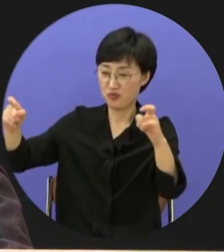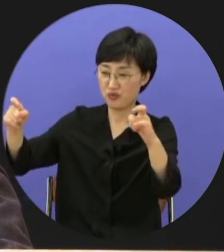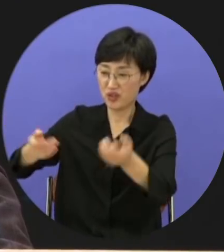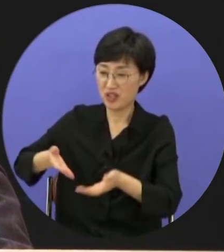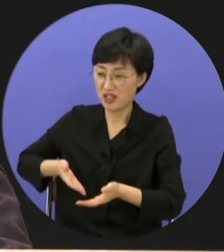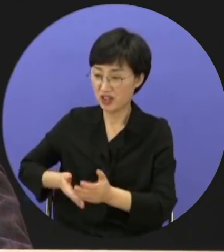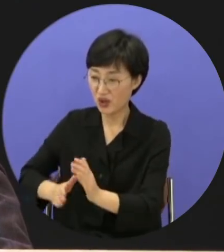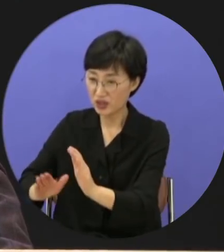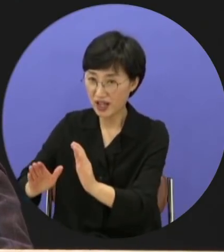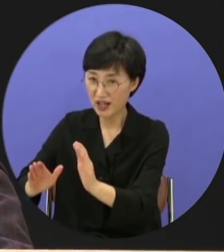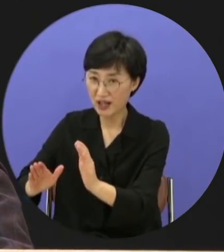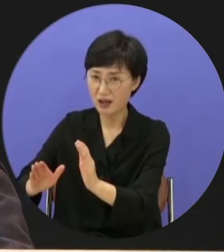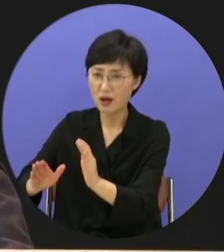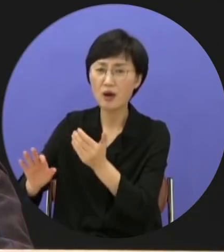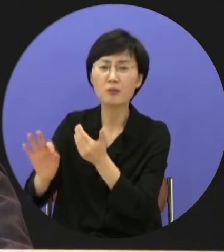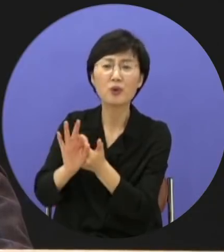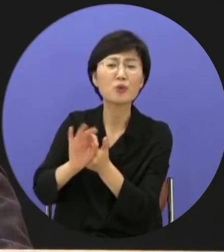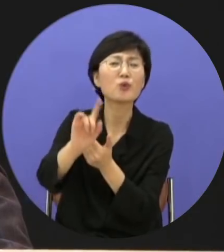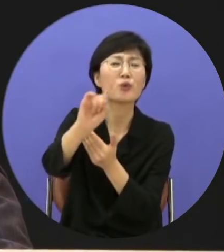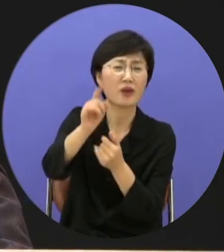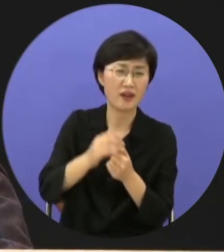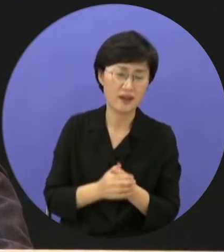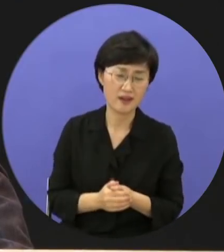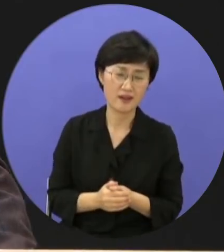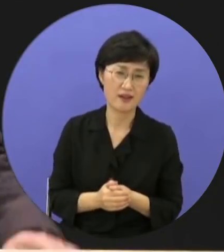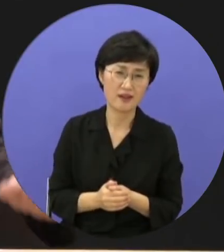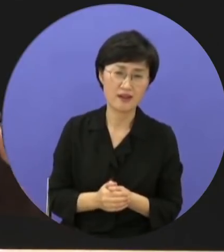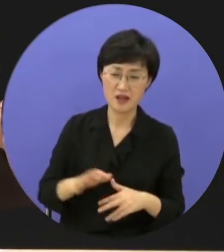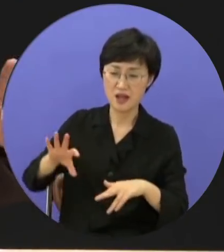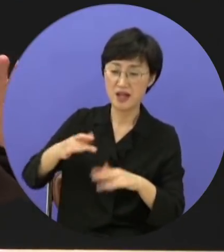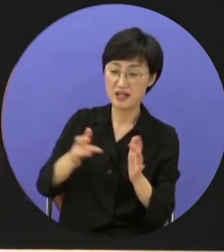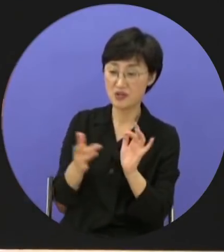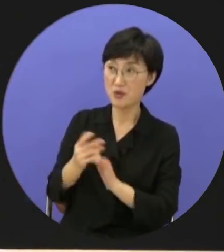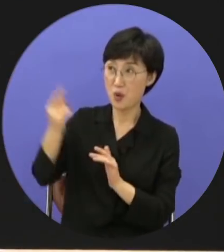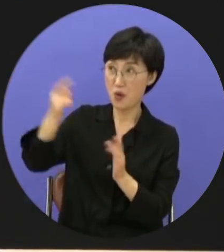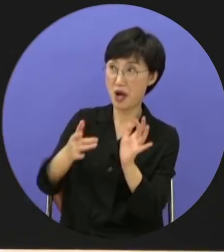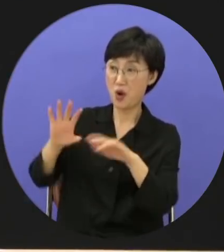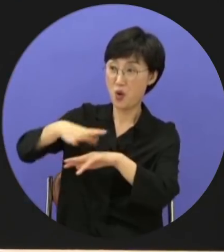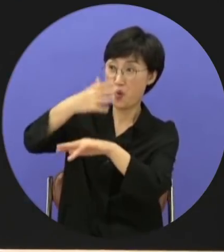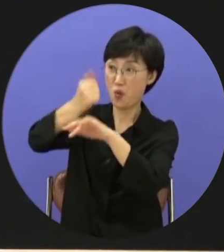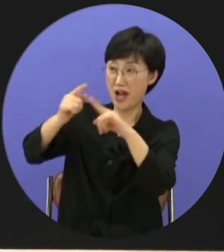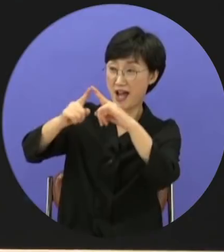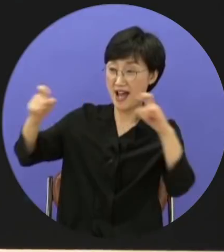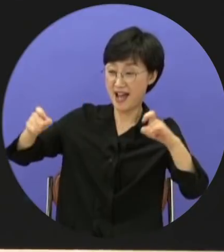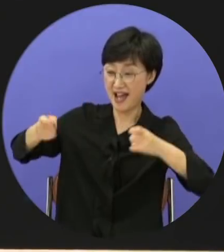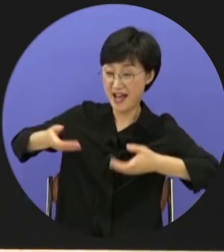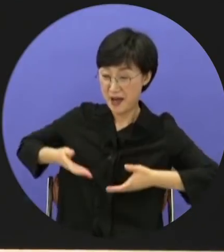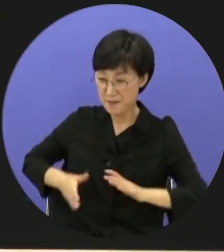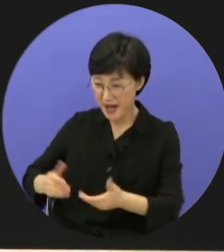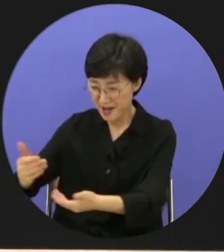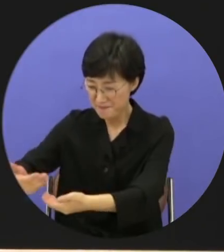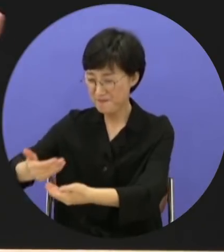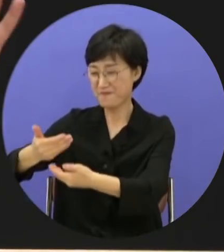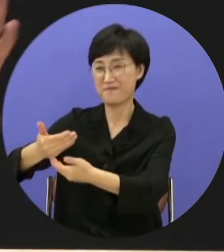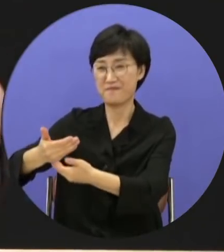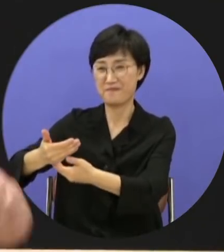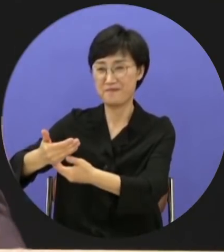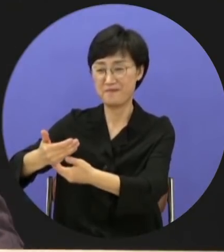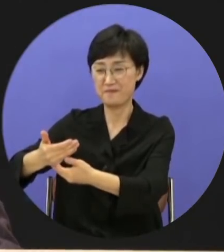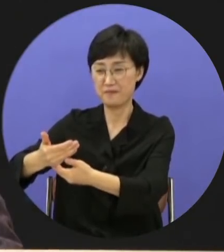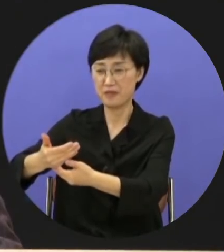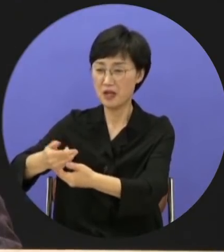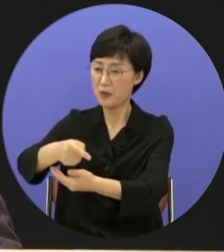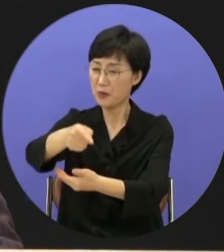not have been born in a royal palace. 그러면 몇 명이 차지하지 구원자가 될 수